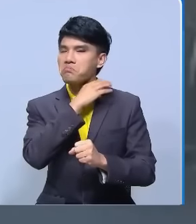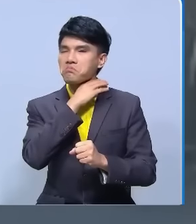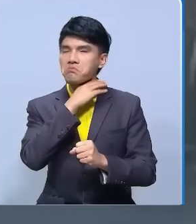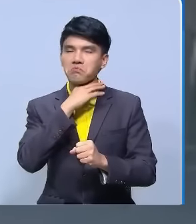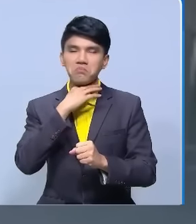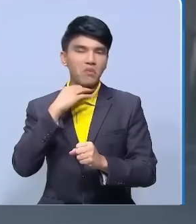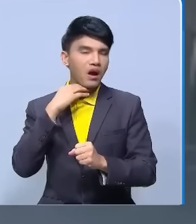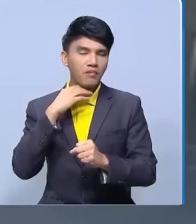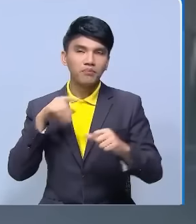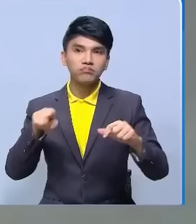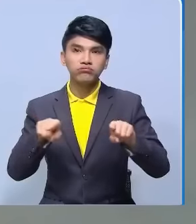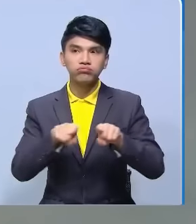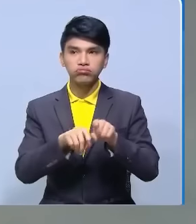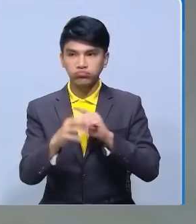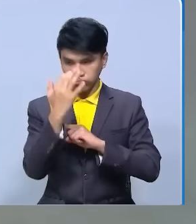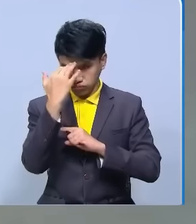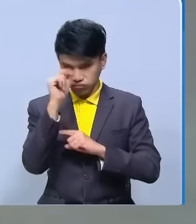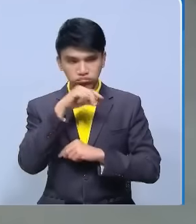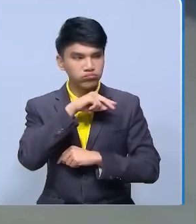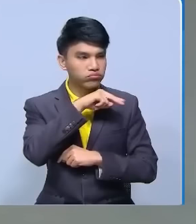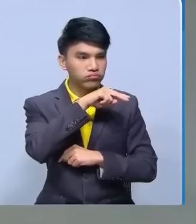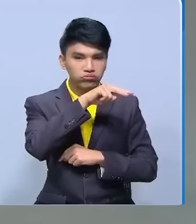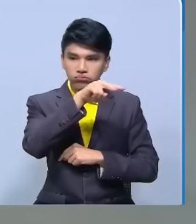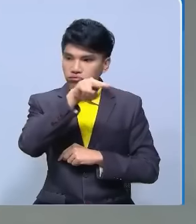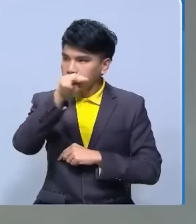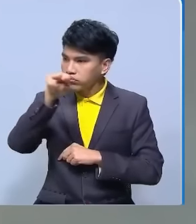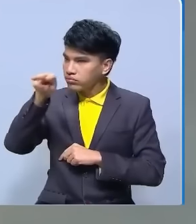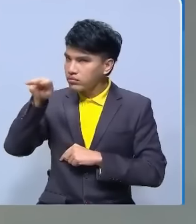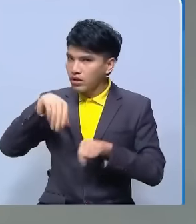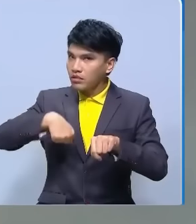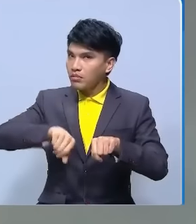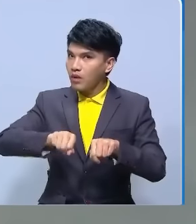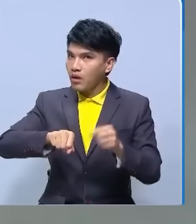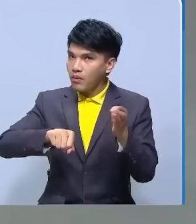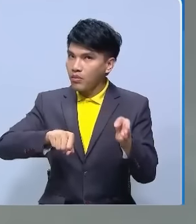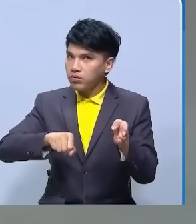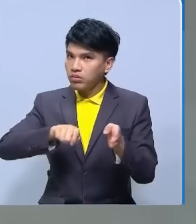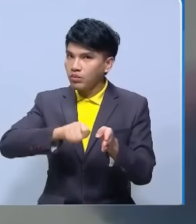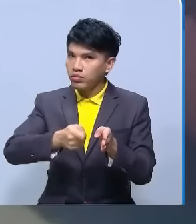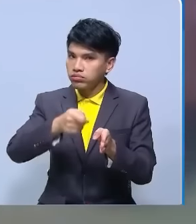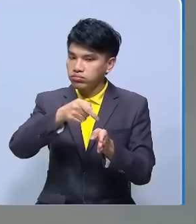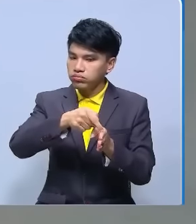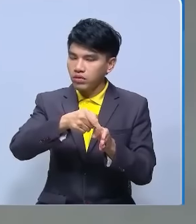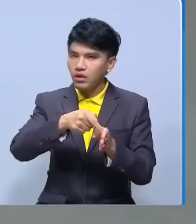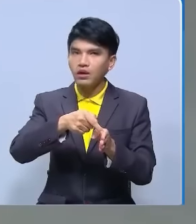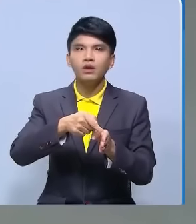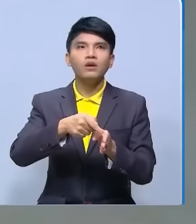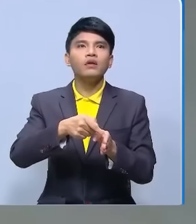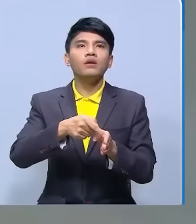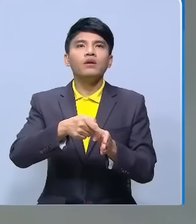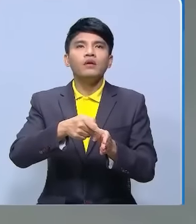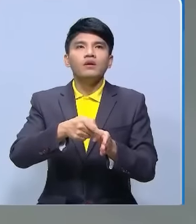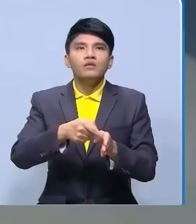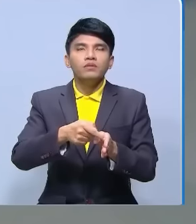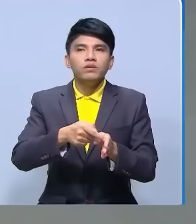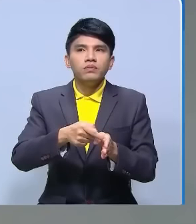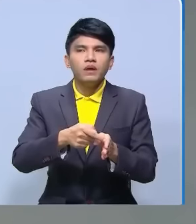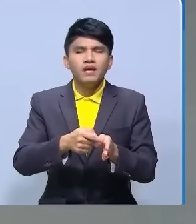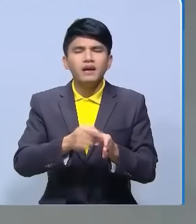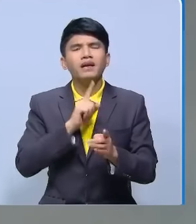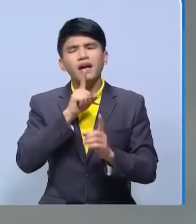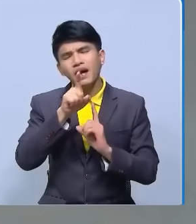นะเพราะว่าระหว่างนั้นเขาก็เดินมองหาหรถจักรยานยนต์ที่เขาจอดแล้วก็เสียบกุญแจทิ้งไว้ก็แสดงตัวเข้าไปซัก